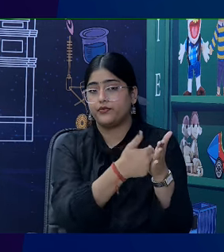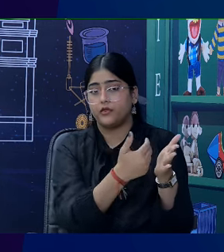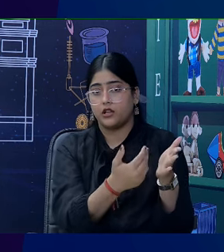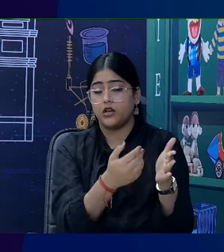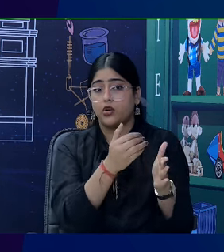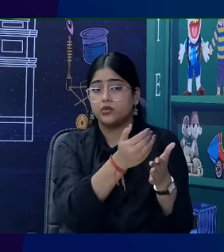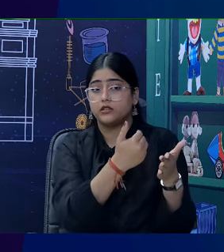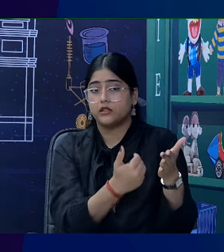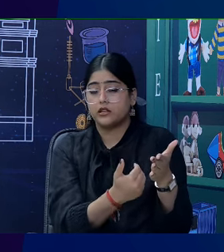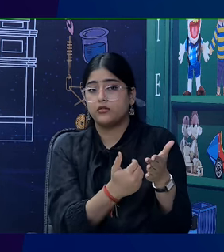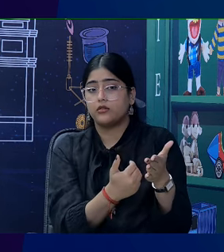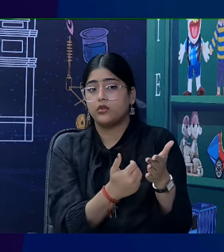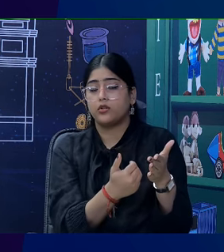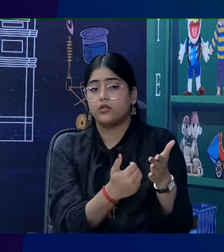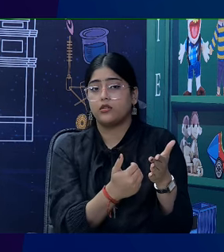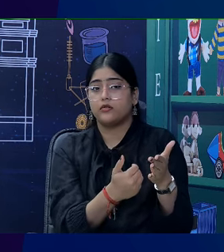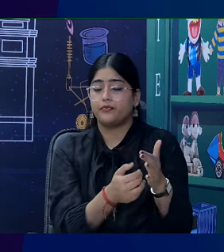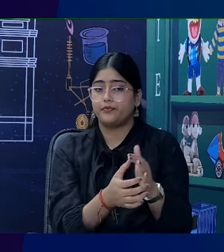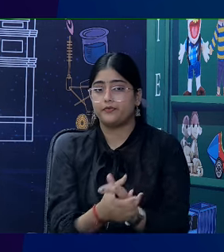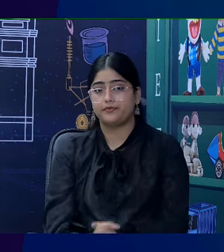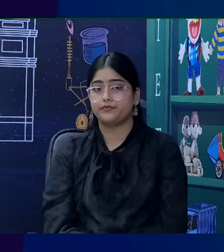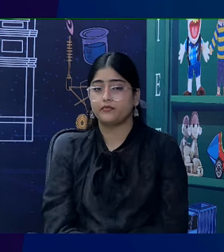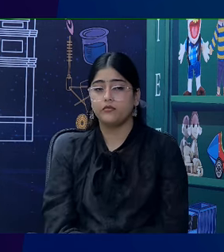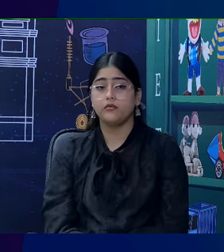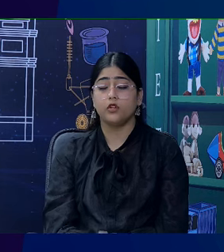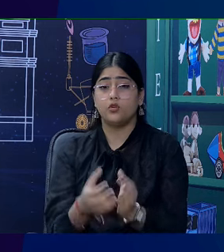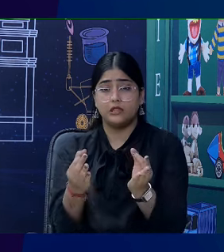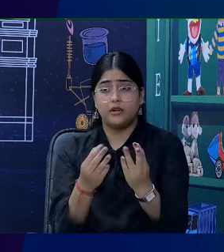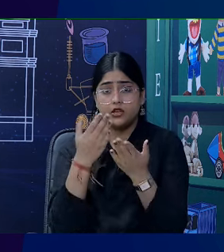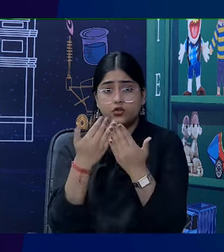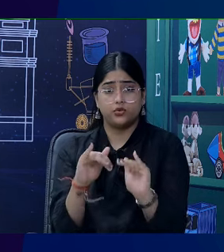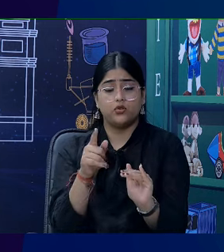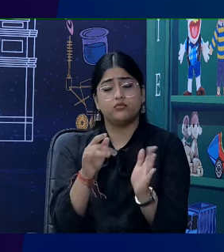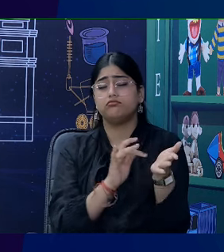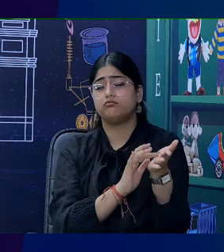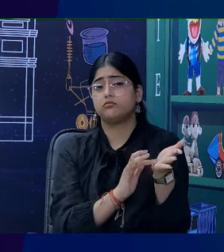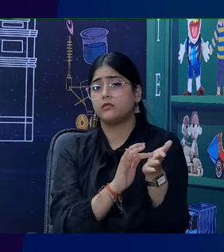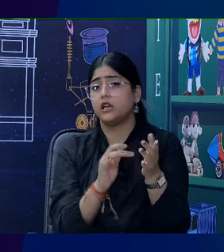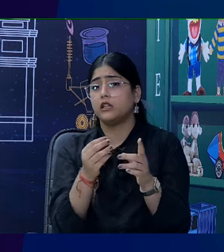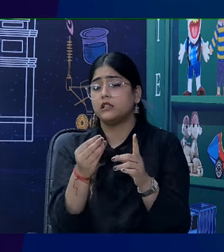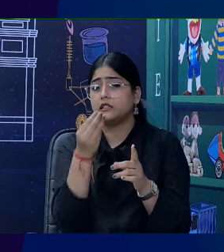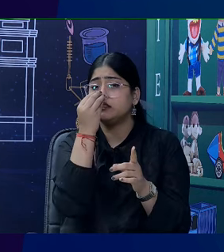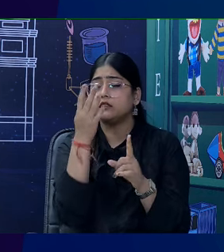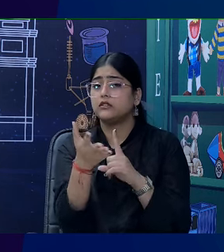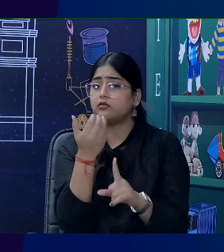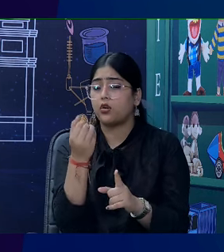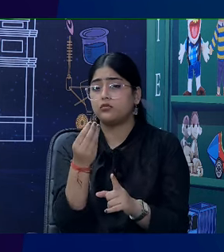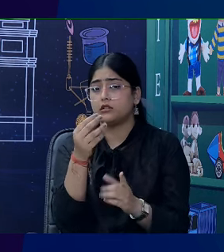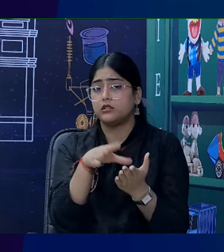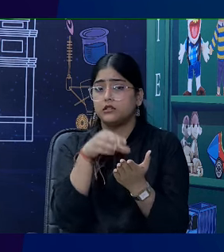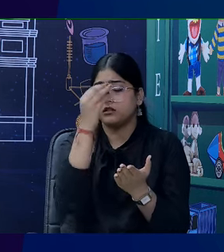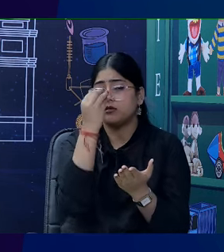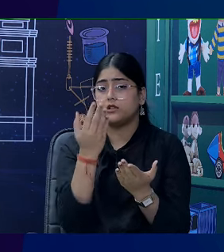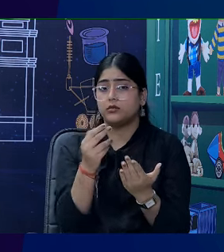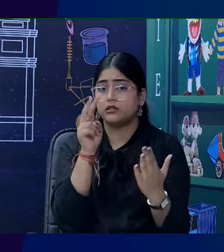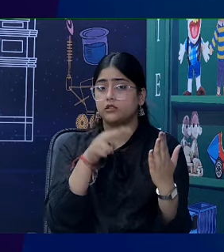और उसके नीचे ब्रैकेट में लिखा है उड़ीसा जी तो हमारे जो स्पेशल बच्चे हैं वो इसको टच करके ये कर सकते हैं और